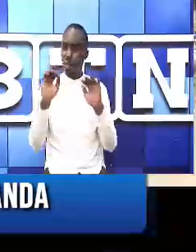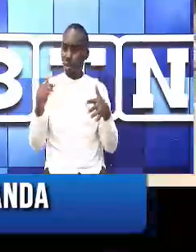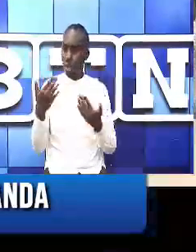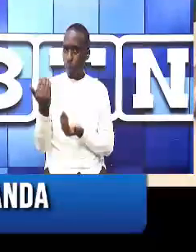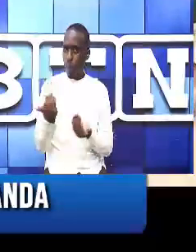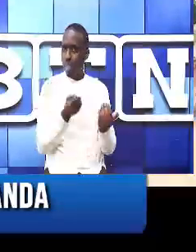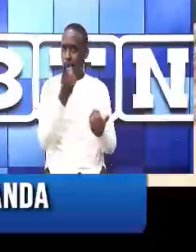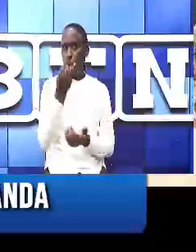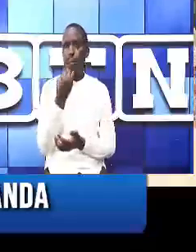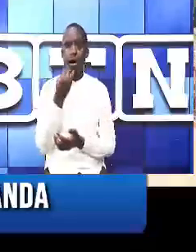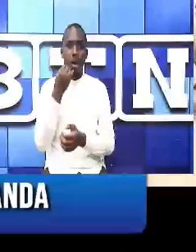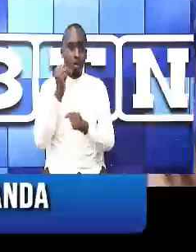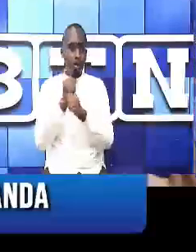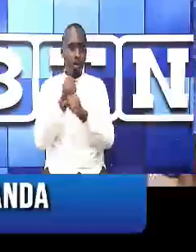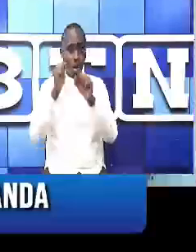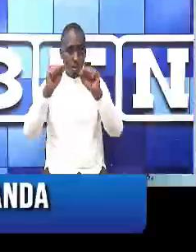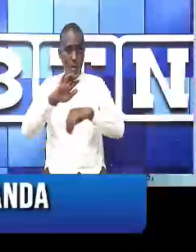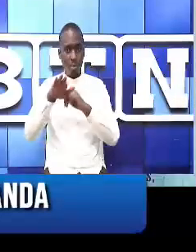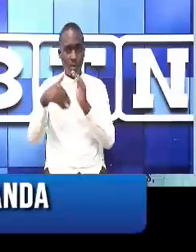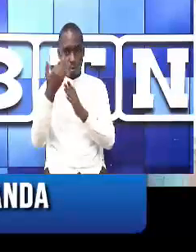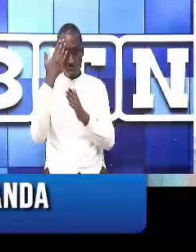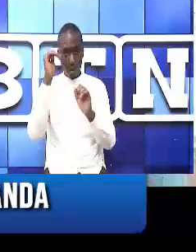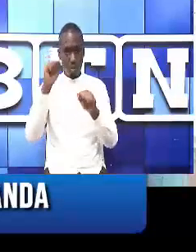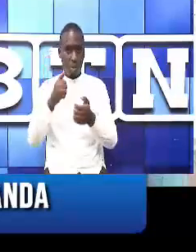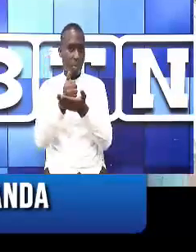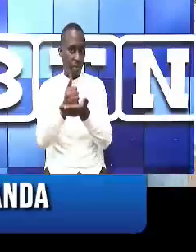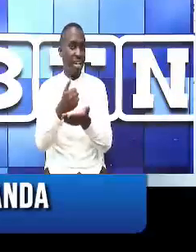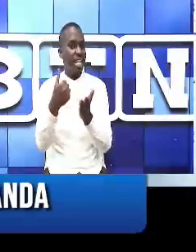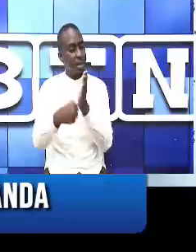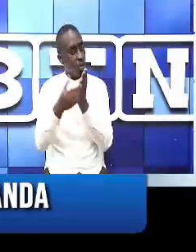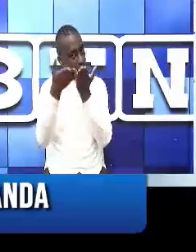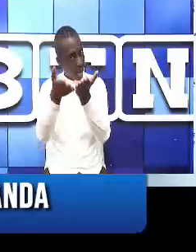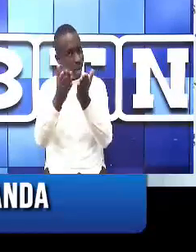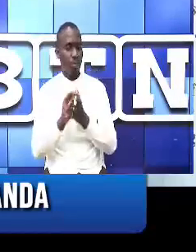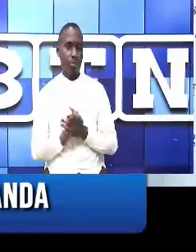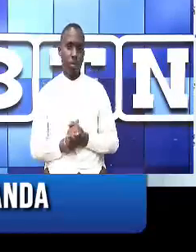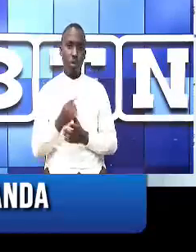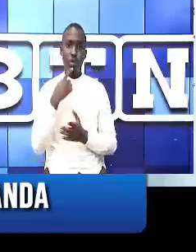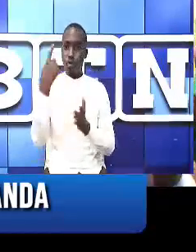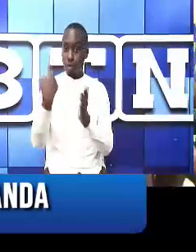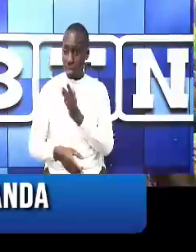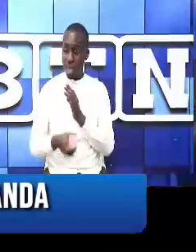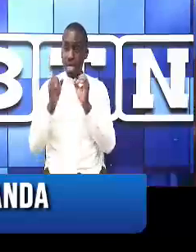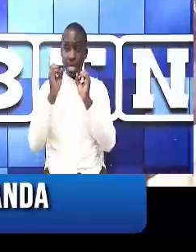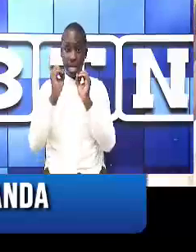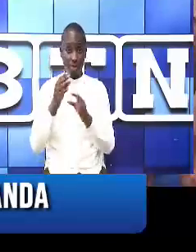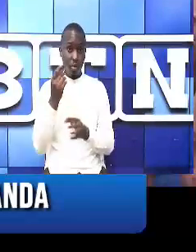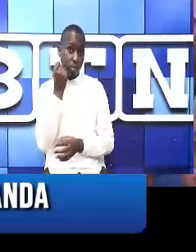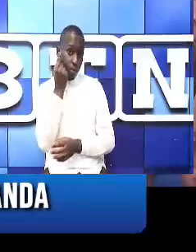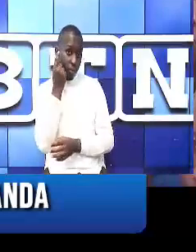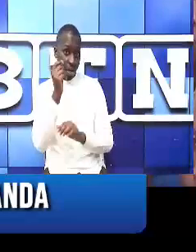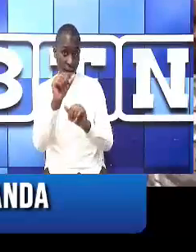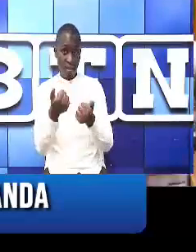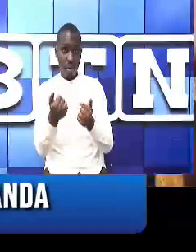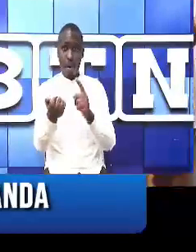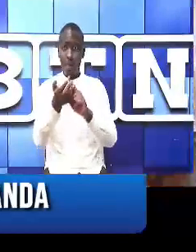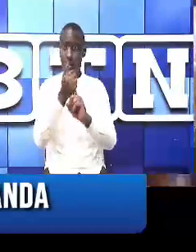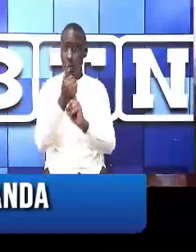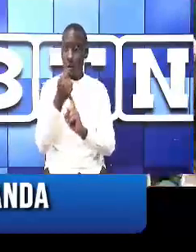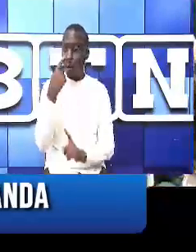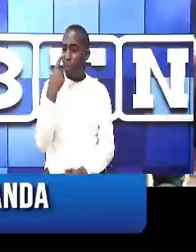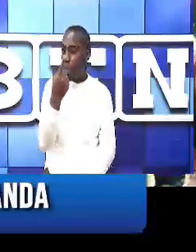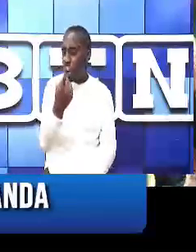mwana no gukora uko mushobora kugira ngo byibuze mumufashe ikibazo ntaho kiri ni ukuvuga ikintu uvuga ngo iyo byumva neza ukamubona ubona